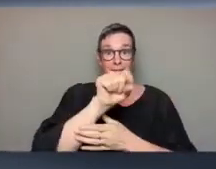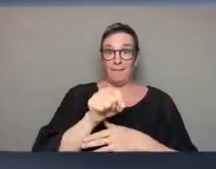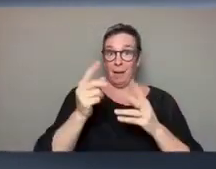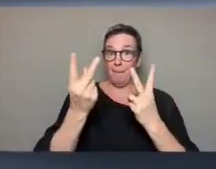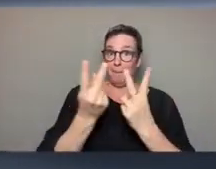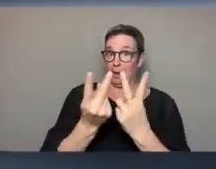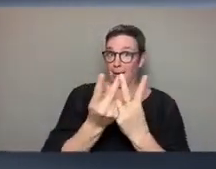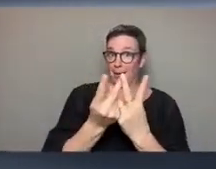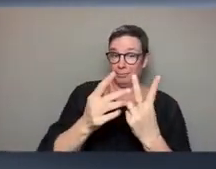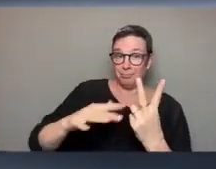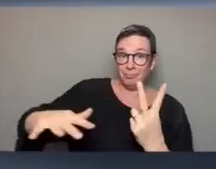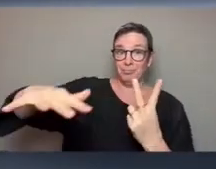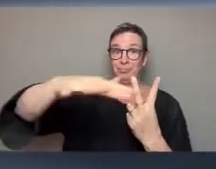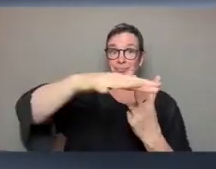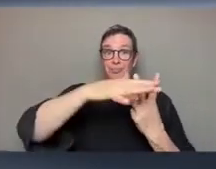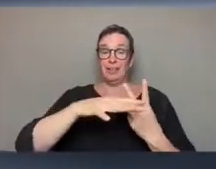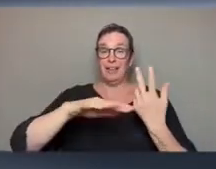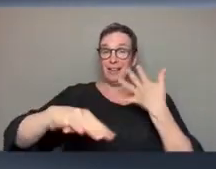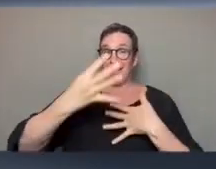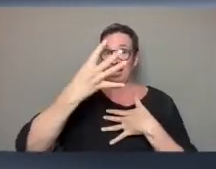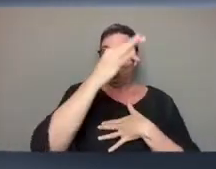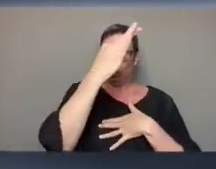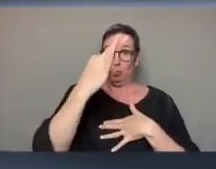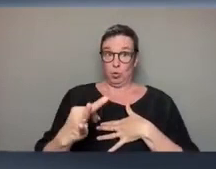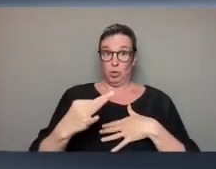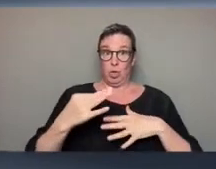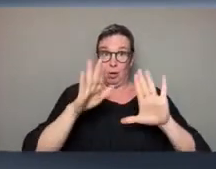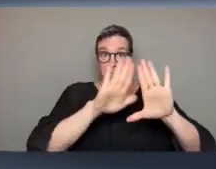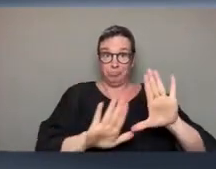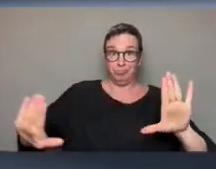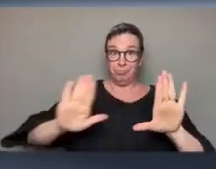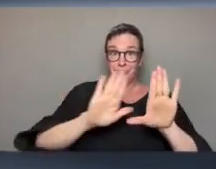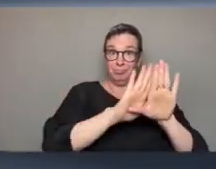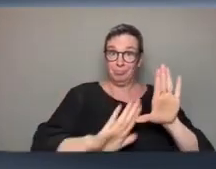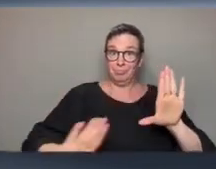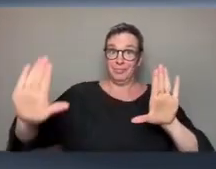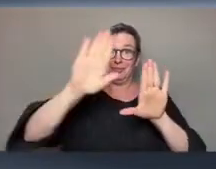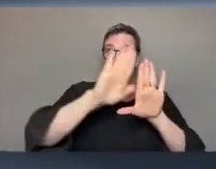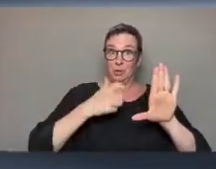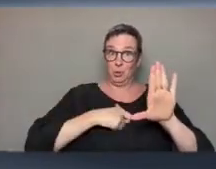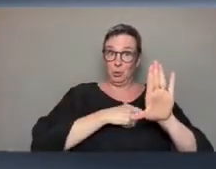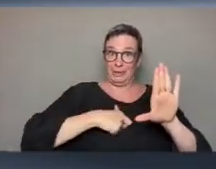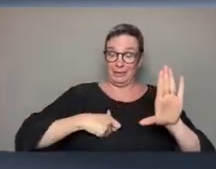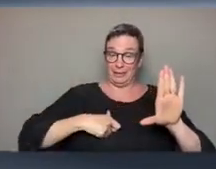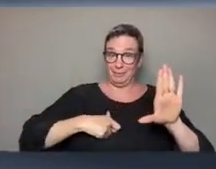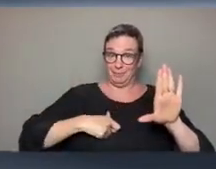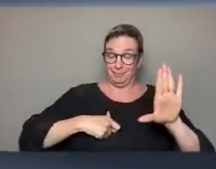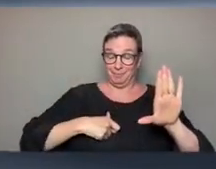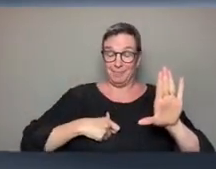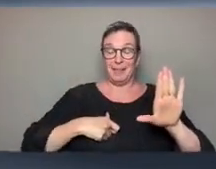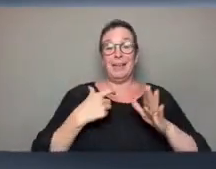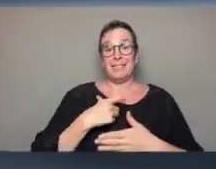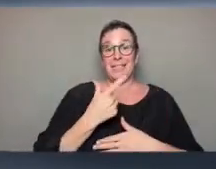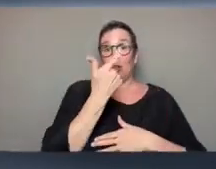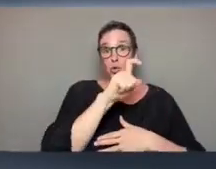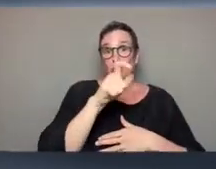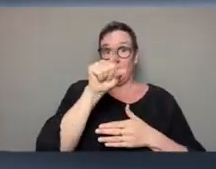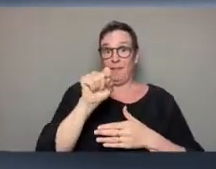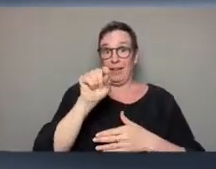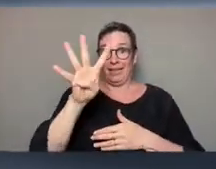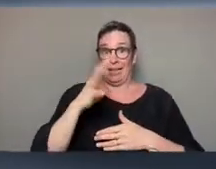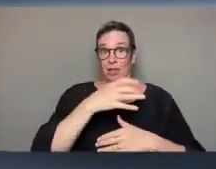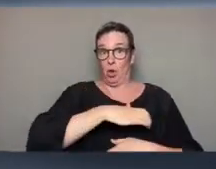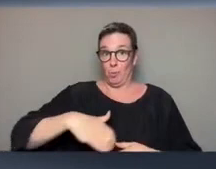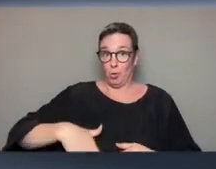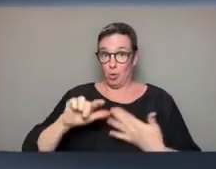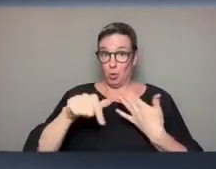qui couvrent environ 14% de la Suisse et qui concernent 224 communes, 12